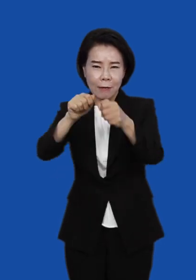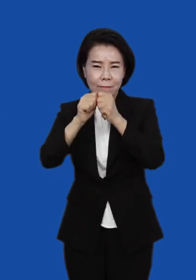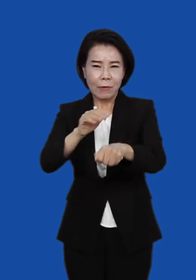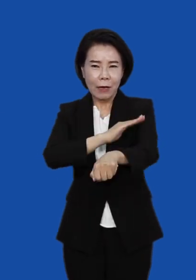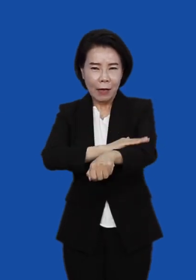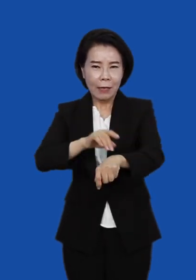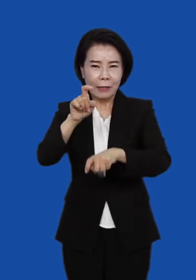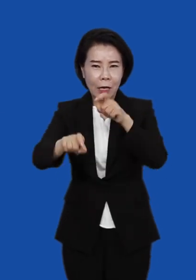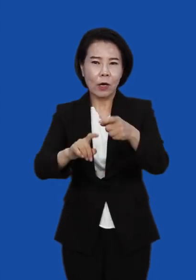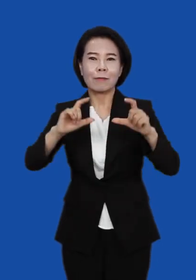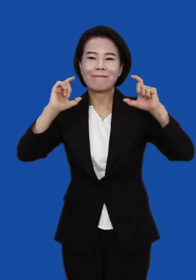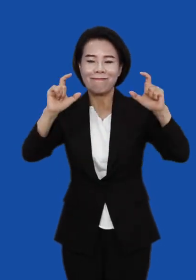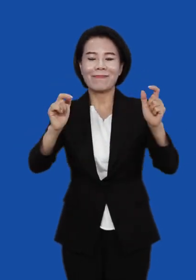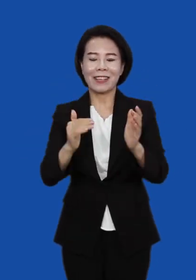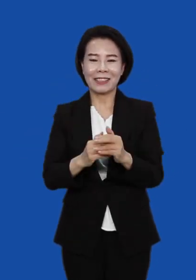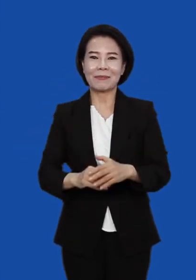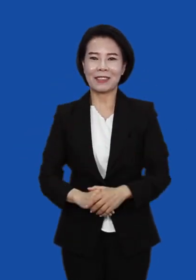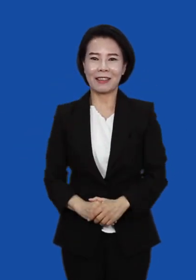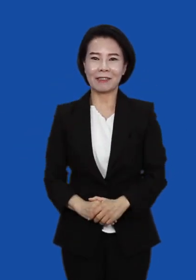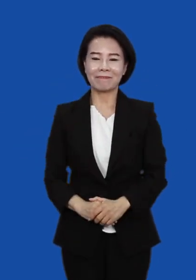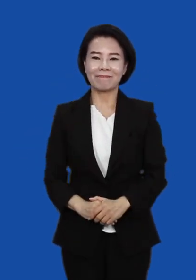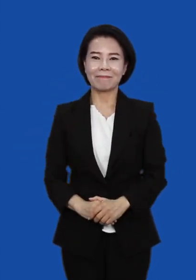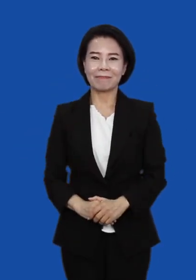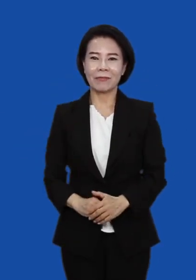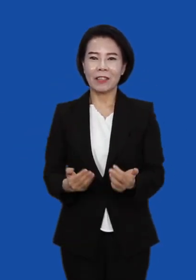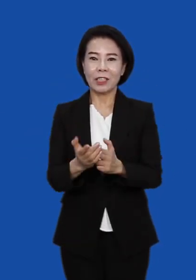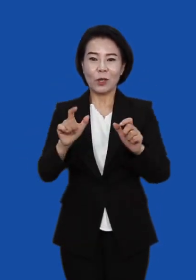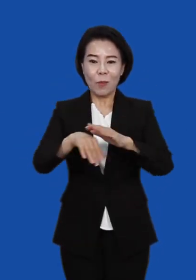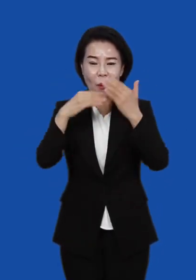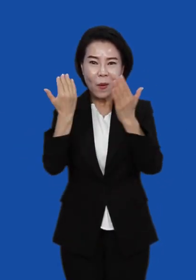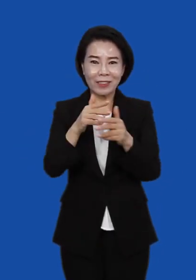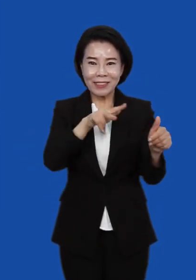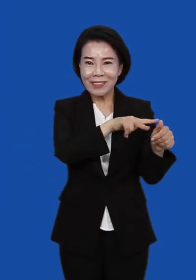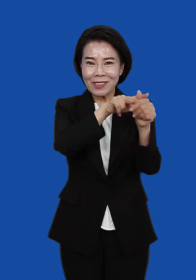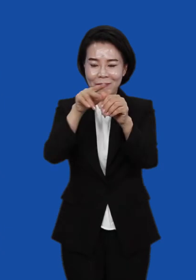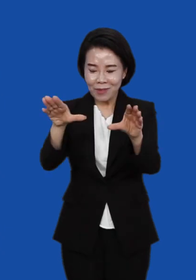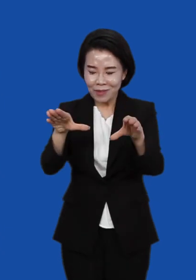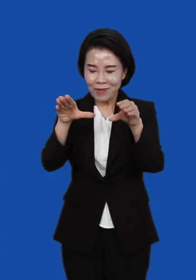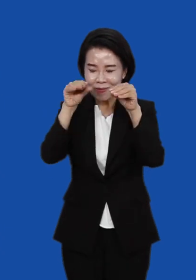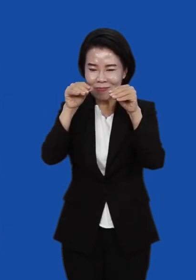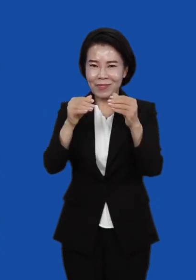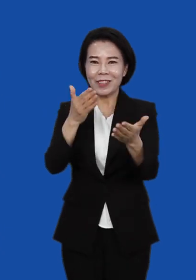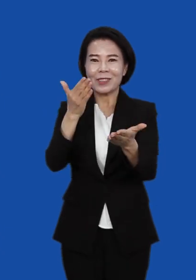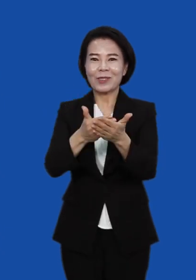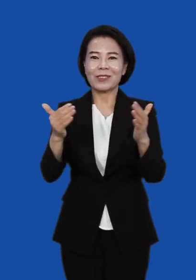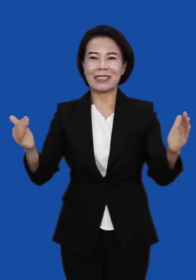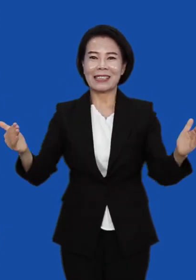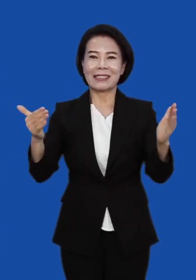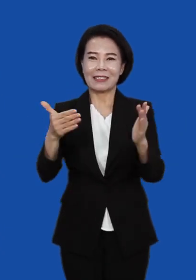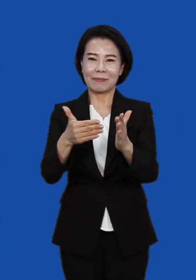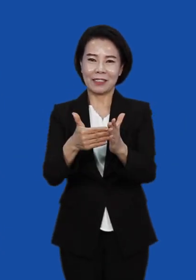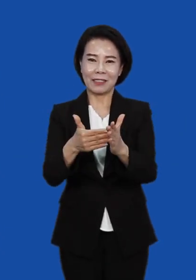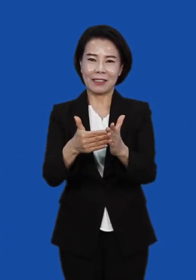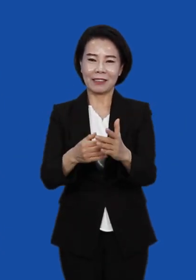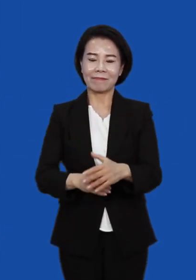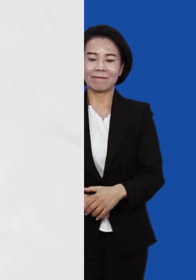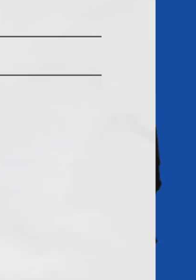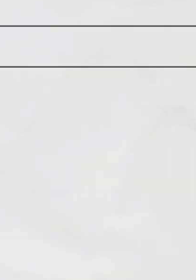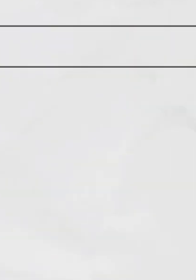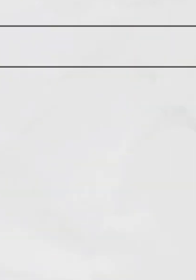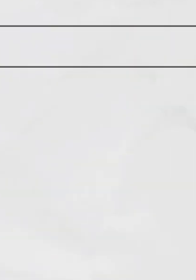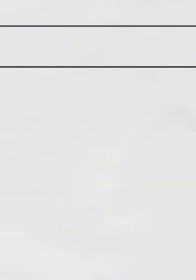추진해 나가겠다고 밝혔습니다. 제주의 모든 정보를 한눈에 문땅뉴스였습니다.